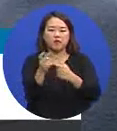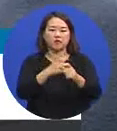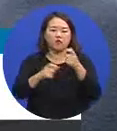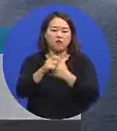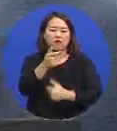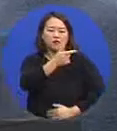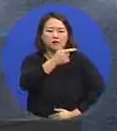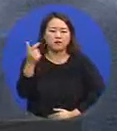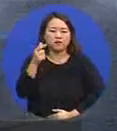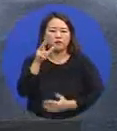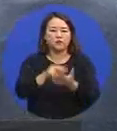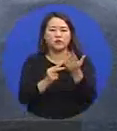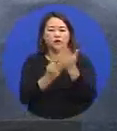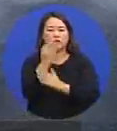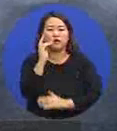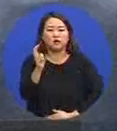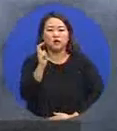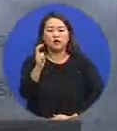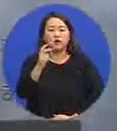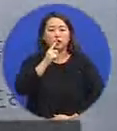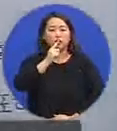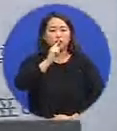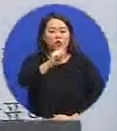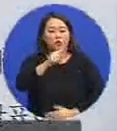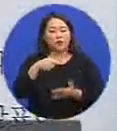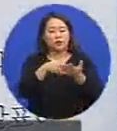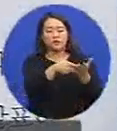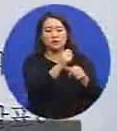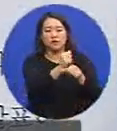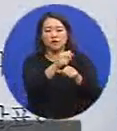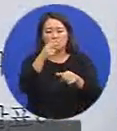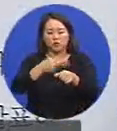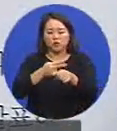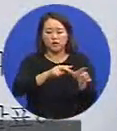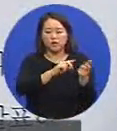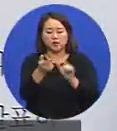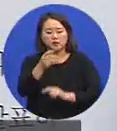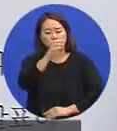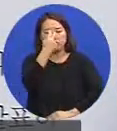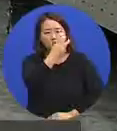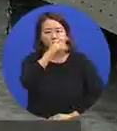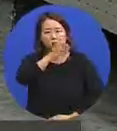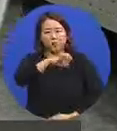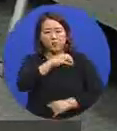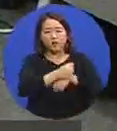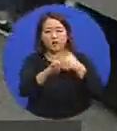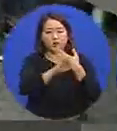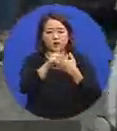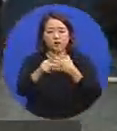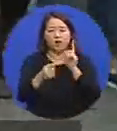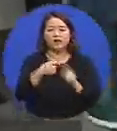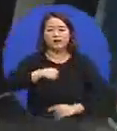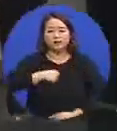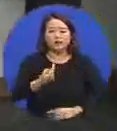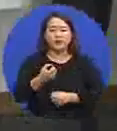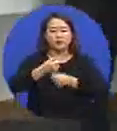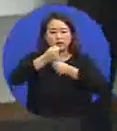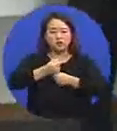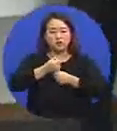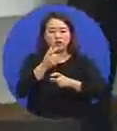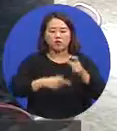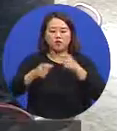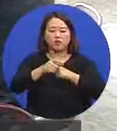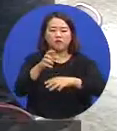거다. 고발을 주선 교수들은 경찰 수사가 미흡할 경우 청와대 앞 1인 시위 등 더욱 조직적인 활동과 조치에